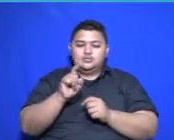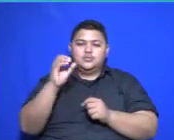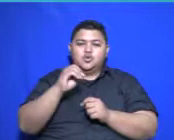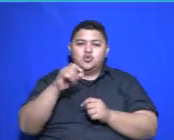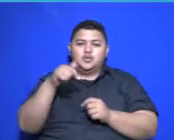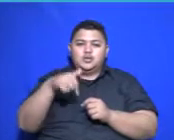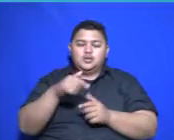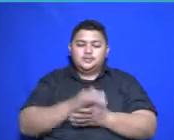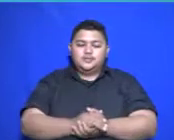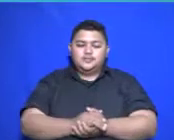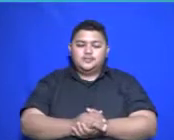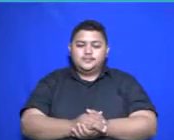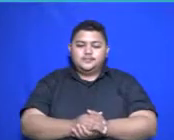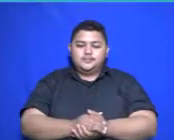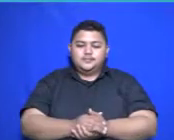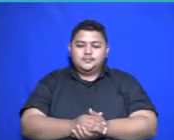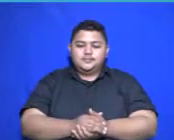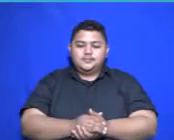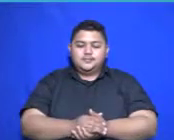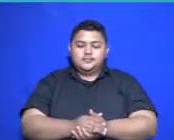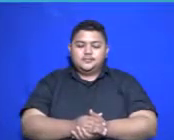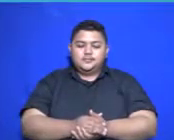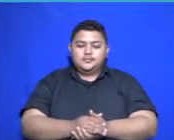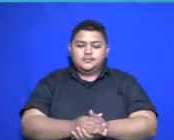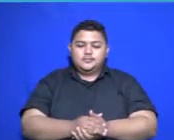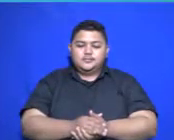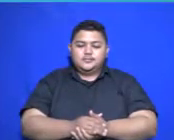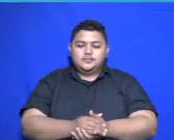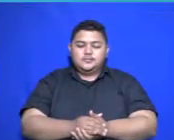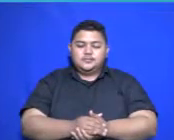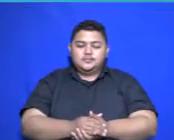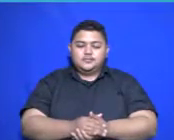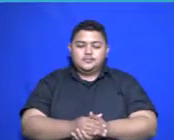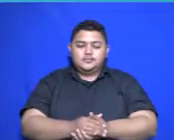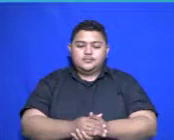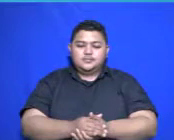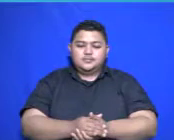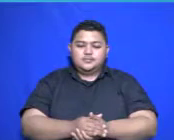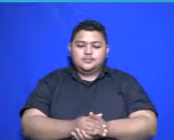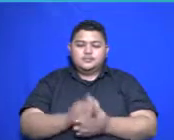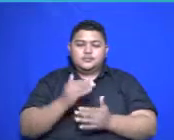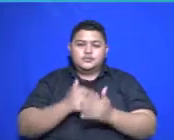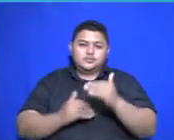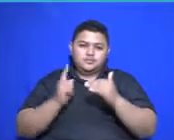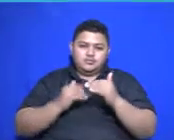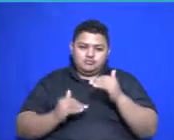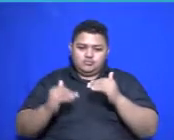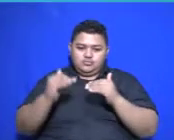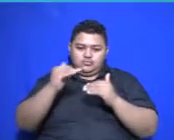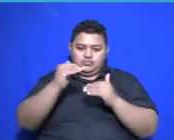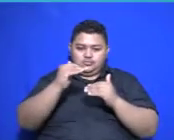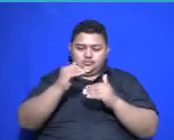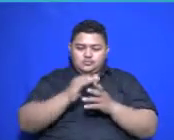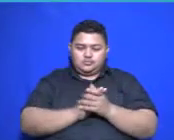Oktober ini, posisi pada saat sekarang itu adalah 10 Oktober, data dari 10 Oktober, ada peningkatan yang luar biasa,